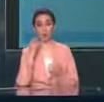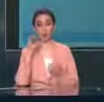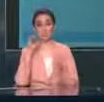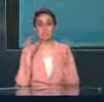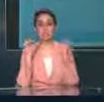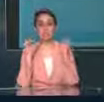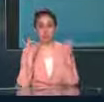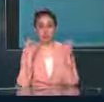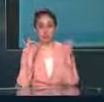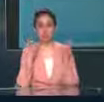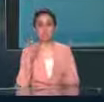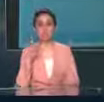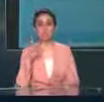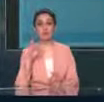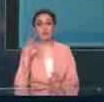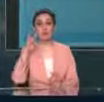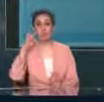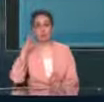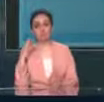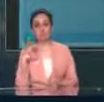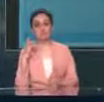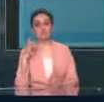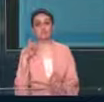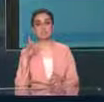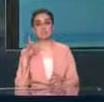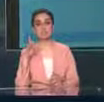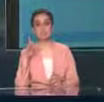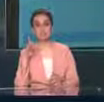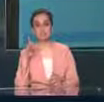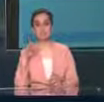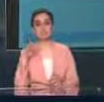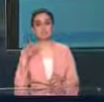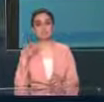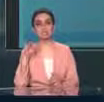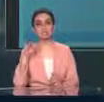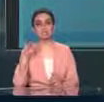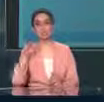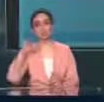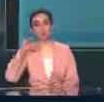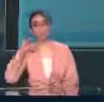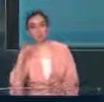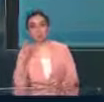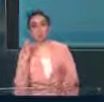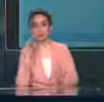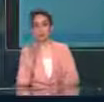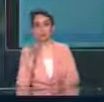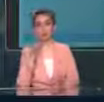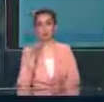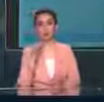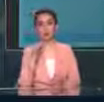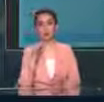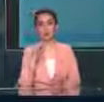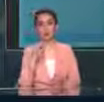звонит а должны ведь сказать звонит мы говорим диалог а мы должны сказать диалог мы говорим